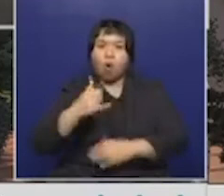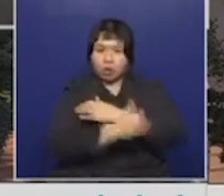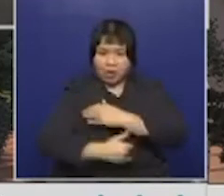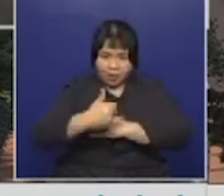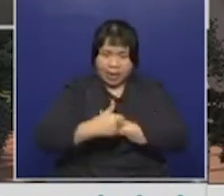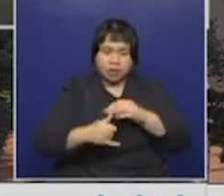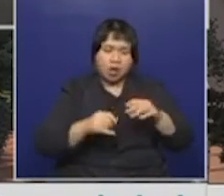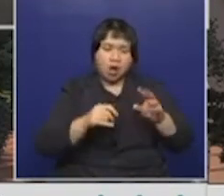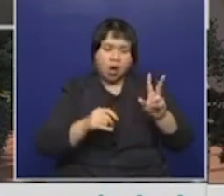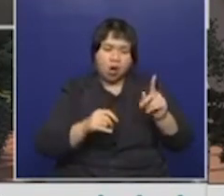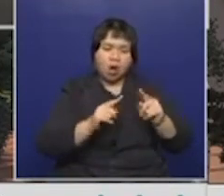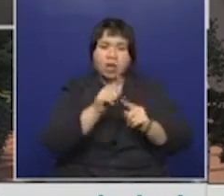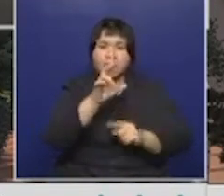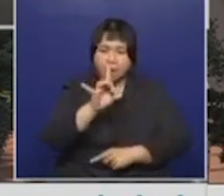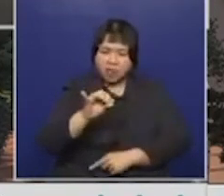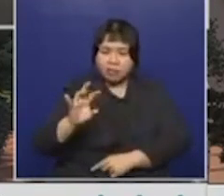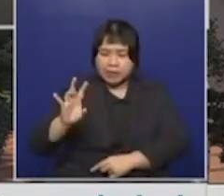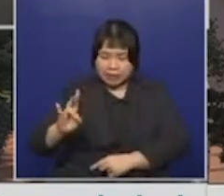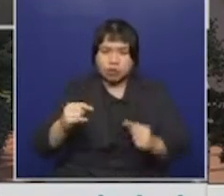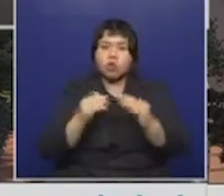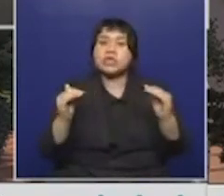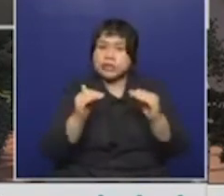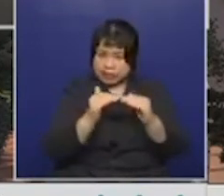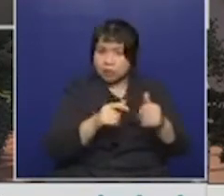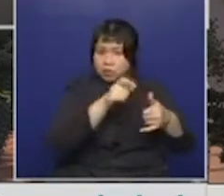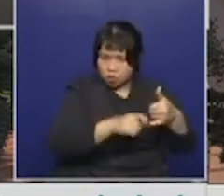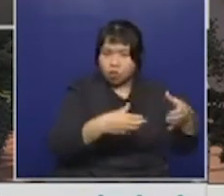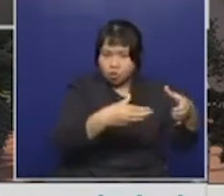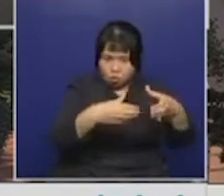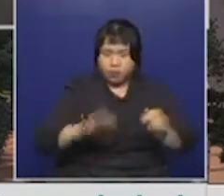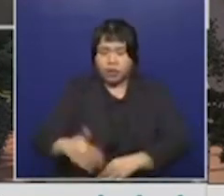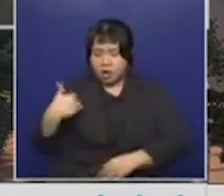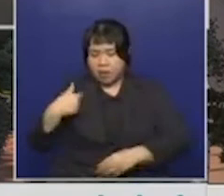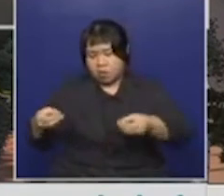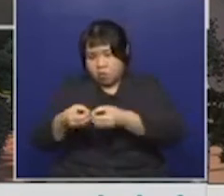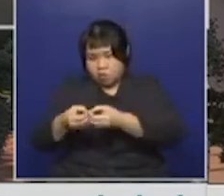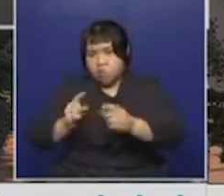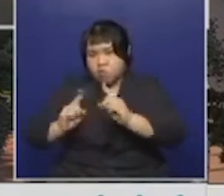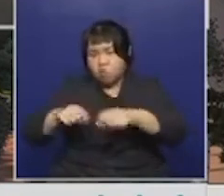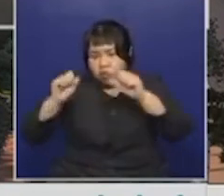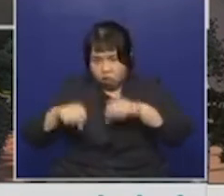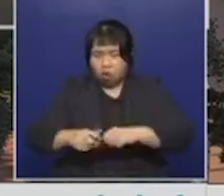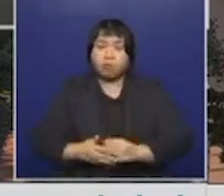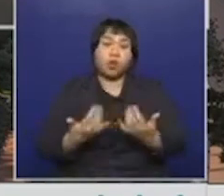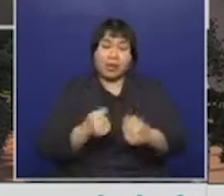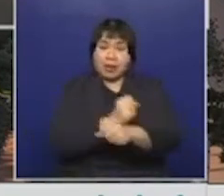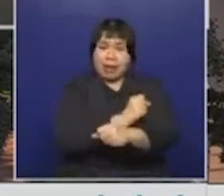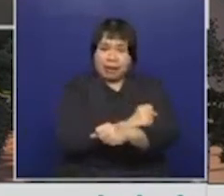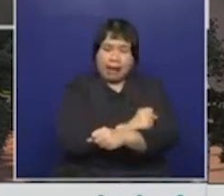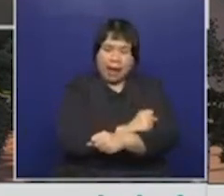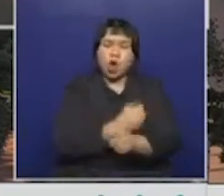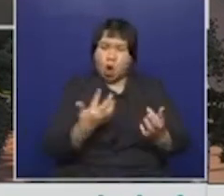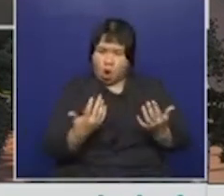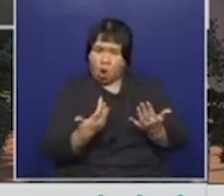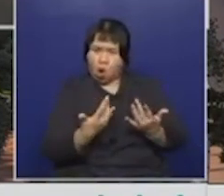ประเทศข้อ 87ว่าด้วยเรื่องจิตที่การรวมตัวและคอ 98ว่าด้วยเรื่องเจรจาต่อรองแรงงานเรารอรับจันทร์ข้อ